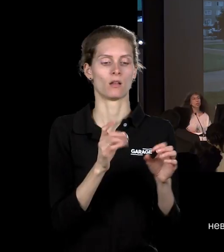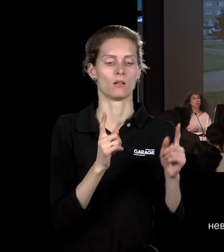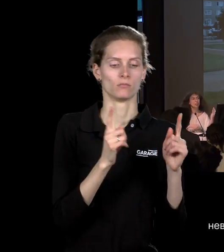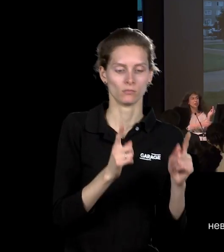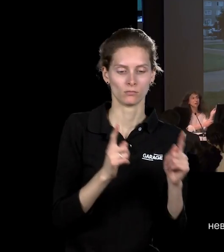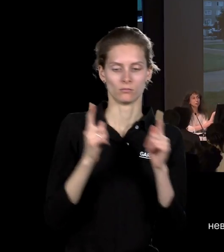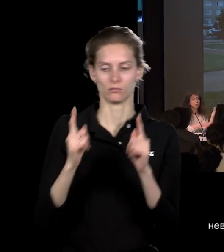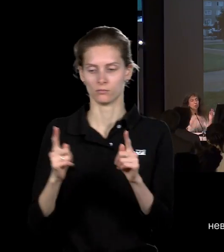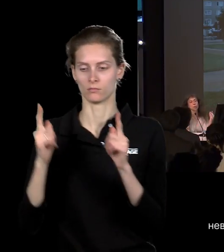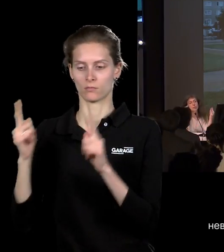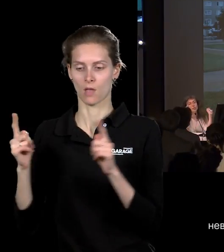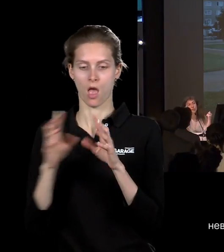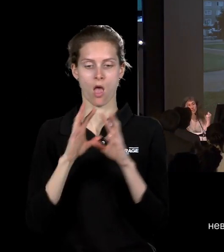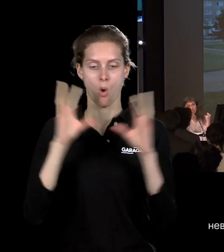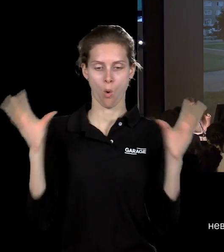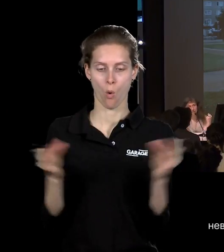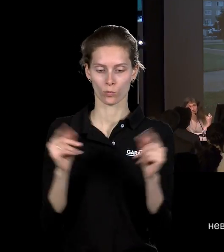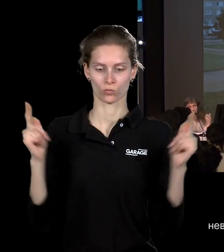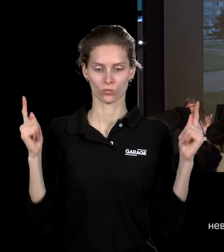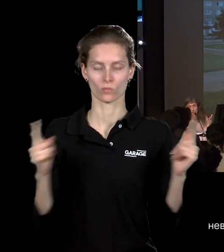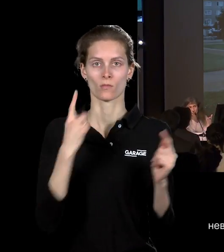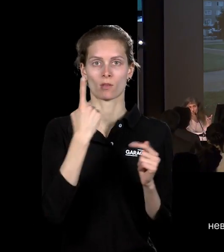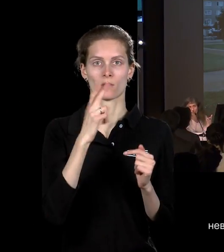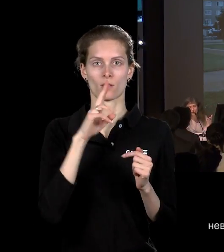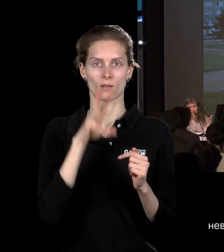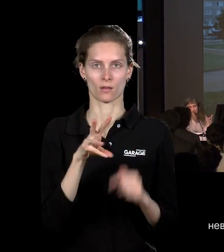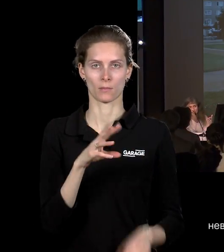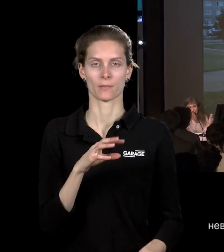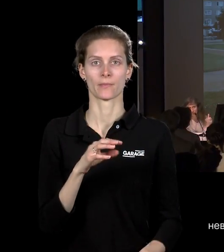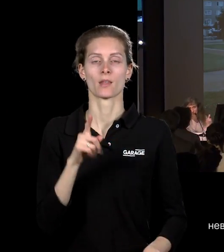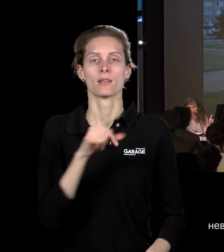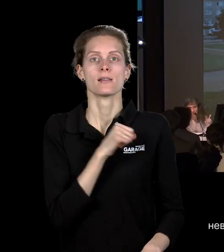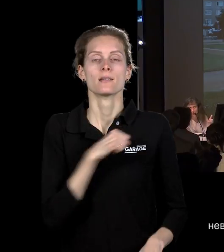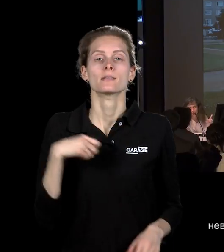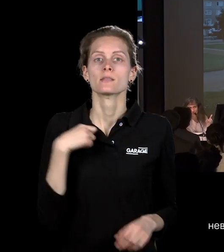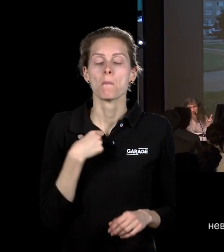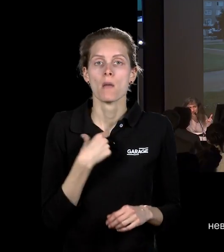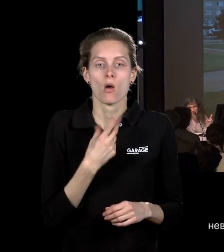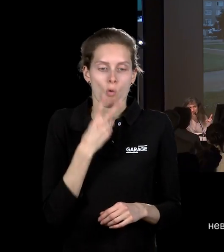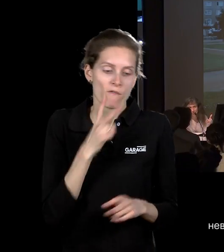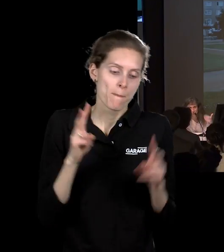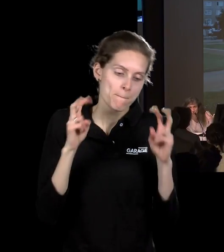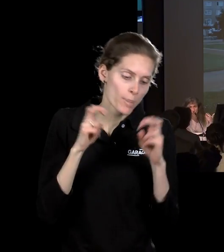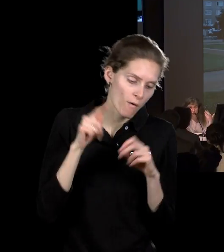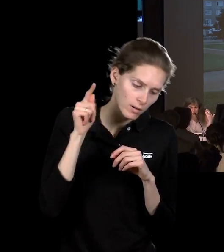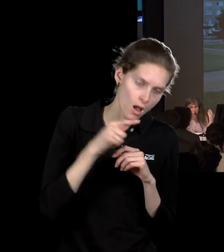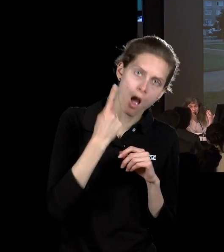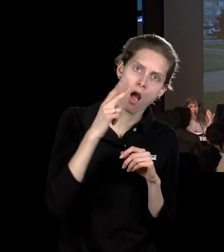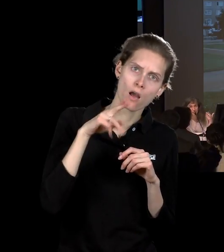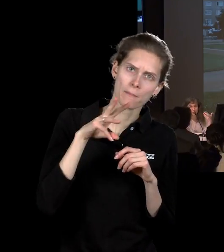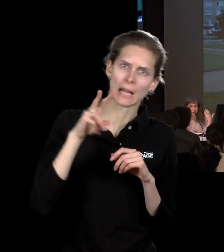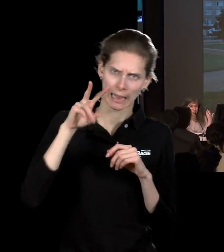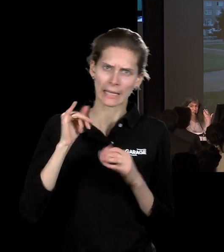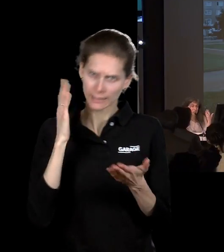Но ты можешь, опять-таки, ты можешь только поверить в это произведение, ты не можешь его проверить. Есть там этот километр или нет. Ты должен,